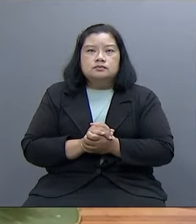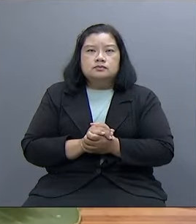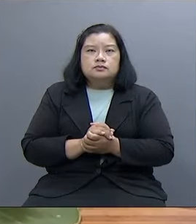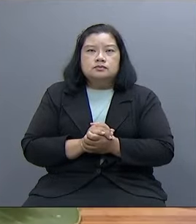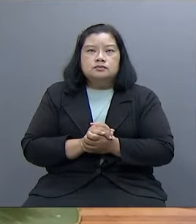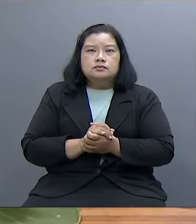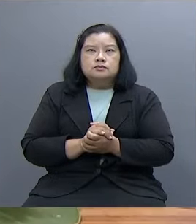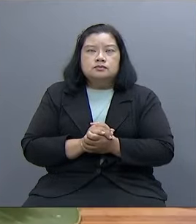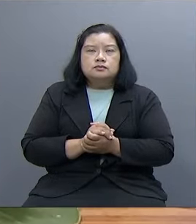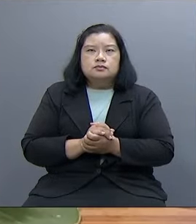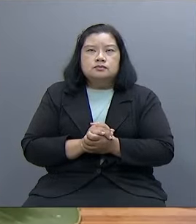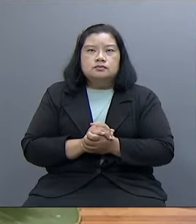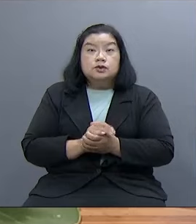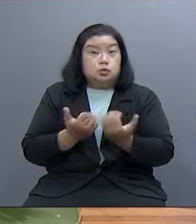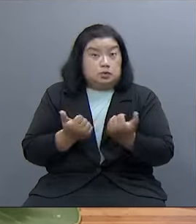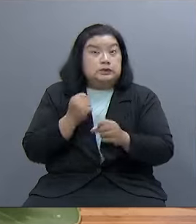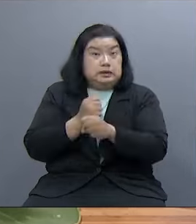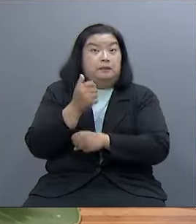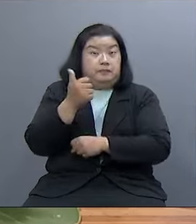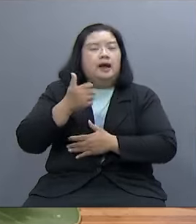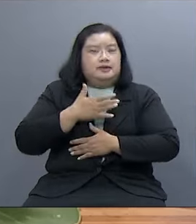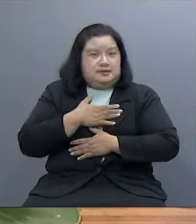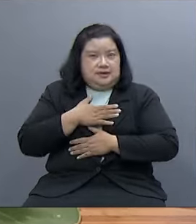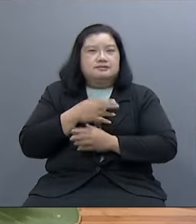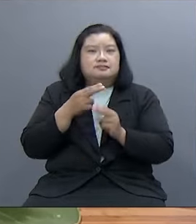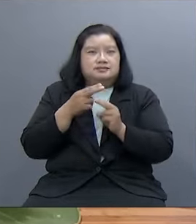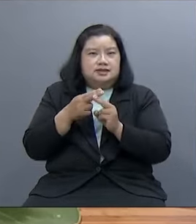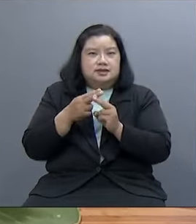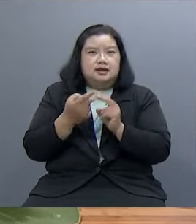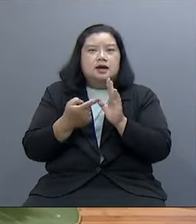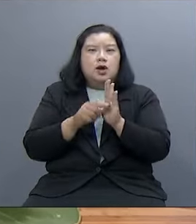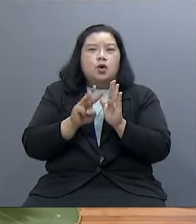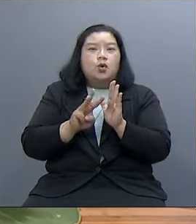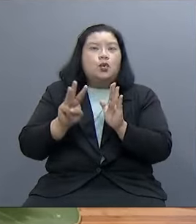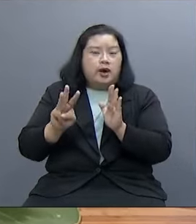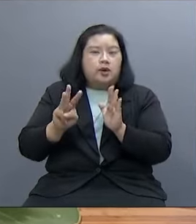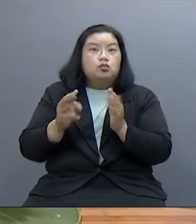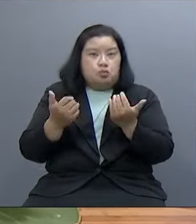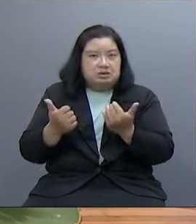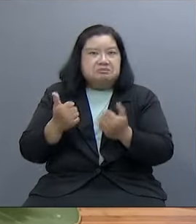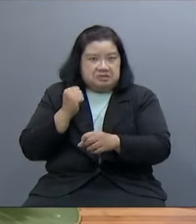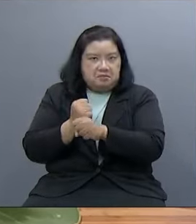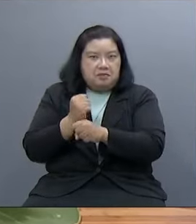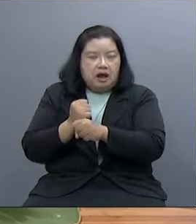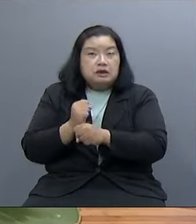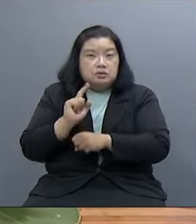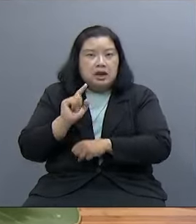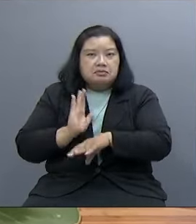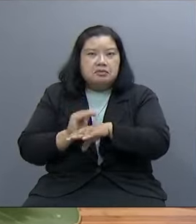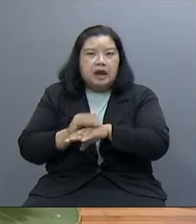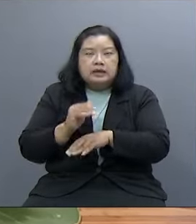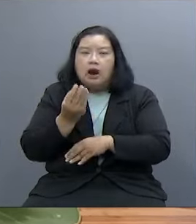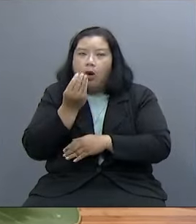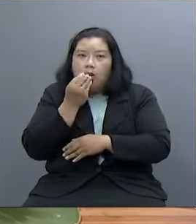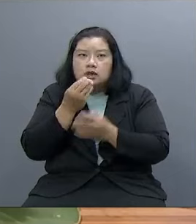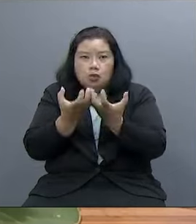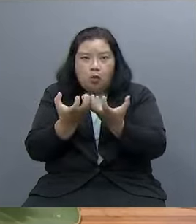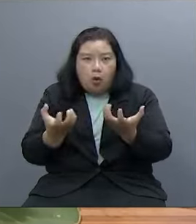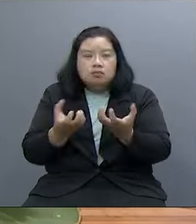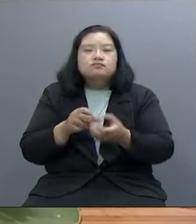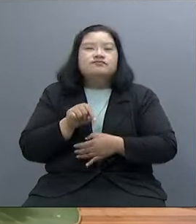มีแบบนี้ก็ทำได้พบกับพี่แววแววตาเอกชาวนานักกำหนดอาหารวิชาชีพและเมนูที่ดีต่อสุขภาพอีกเช่นเคยค่ะเมนูวันนี้มีชื่